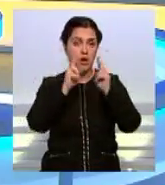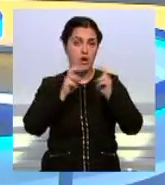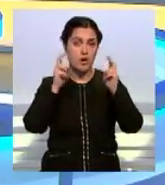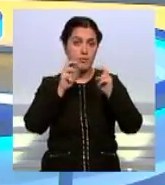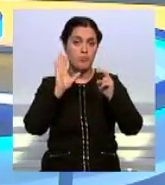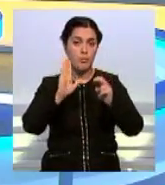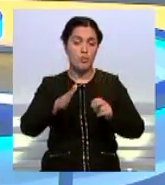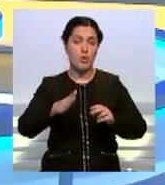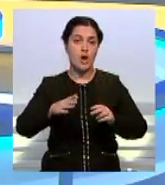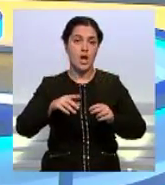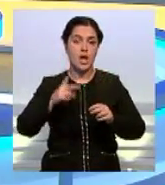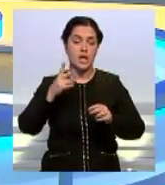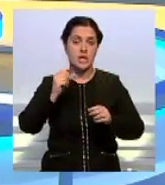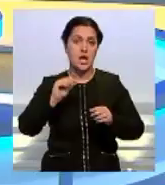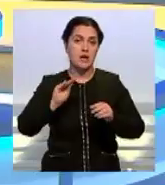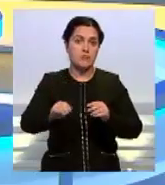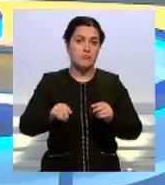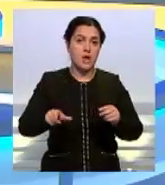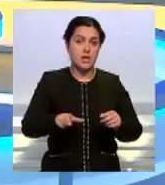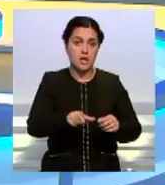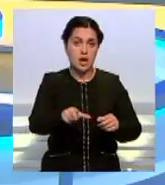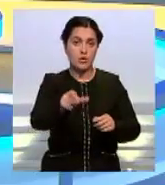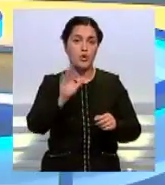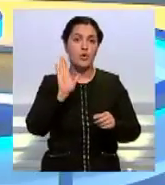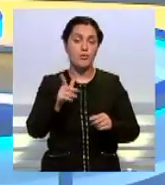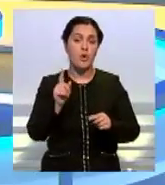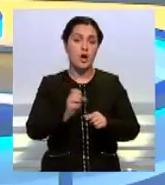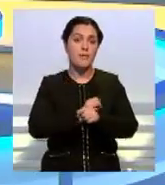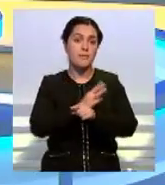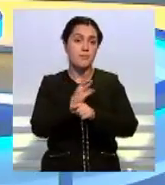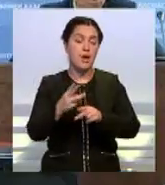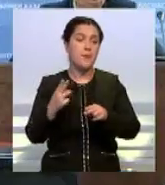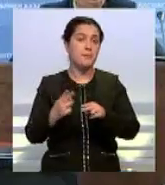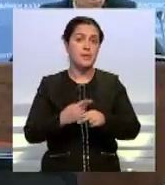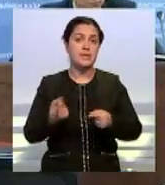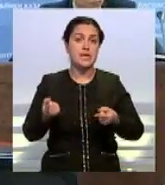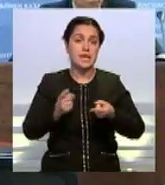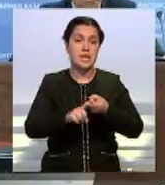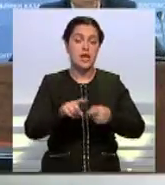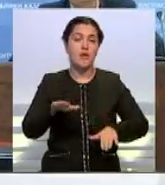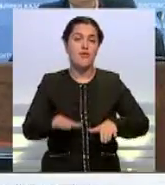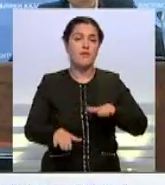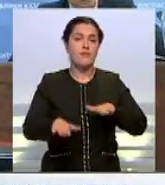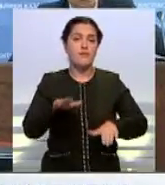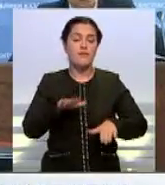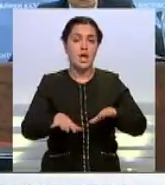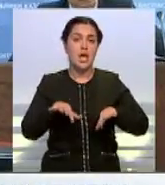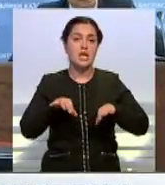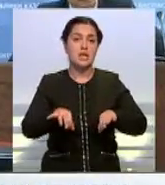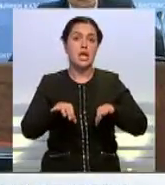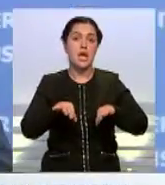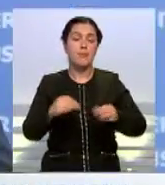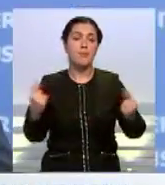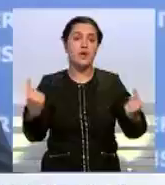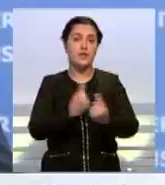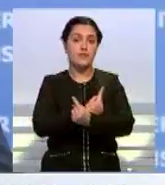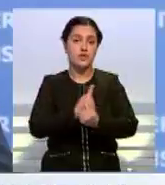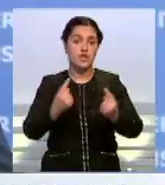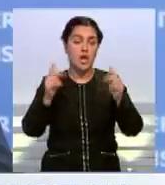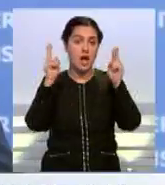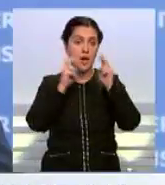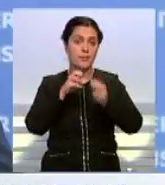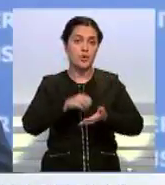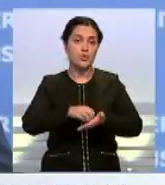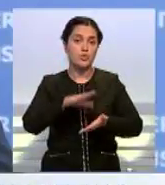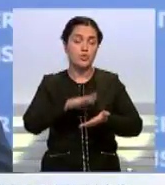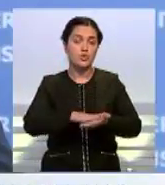средства. Их установят на всех основных автомагистралях. Они обеспечат бесконтактное взвешивание транспортных средств в движении, мониторинг